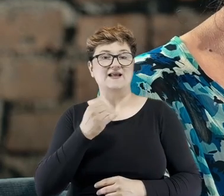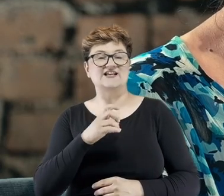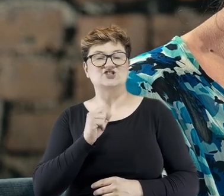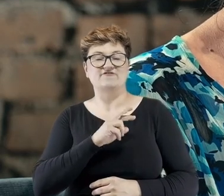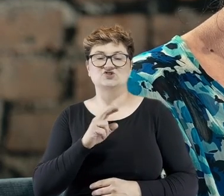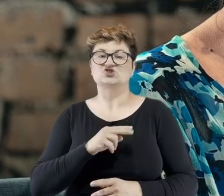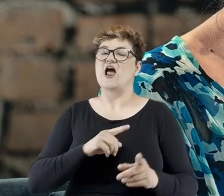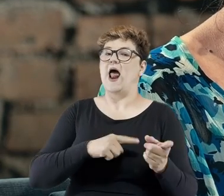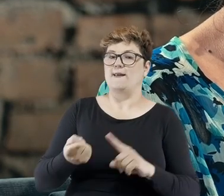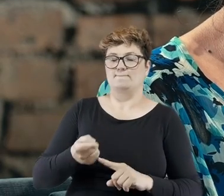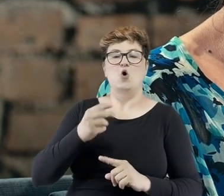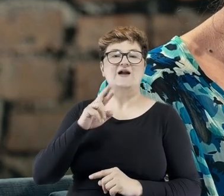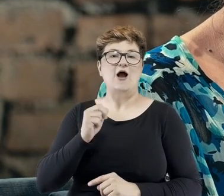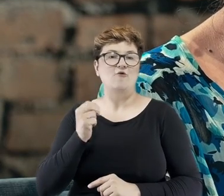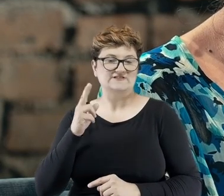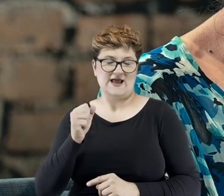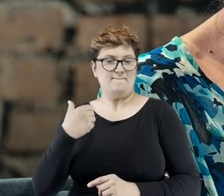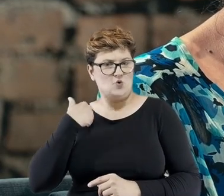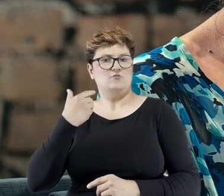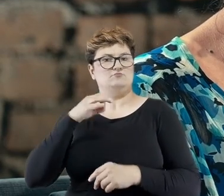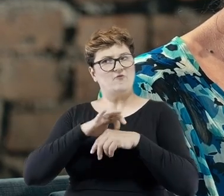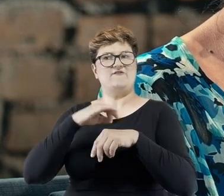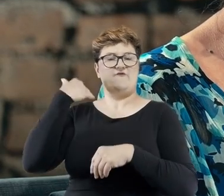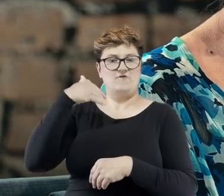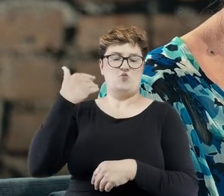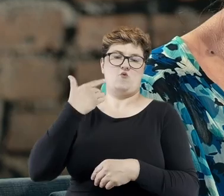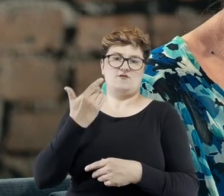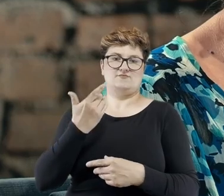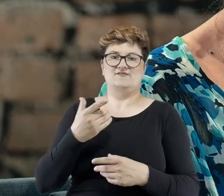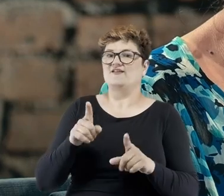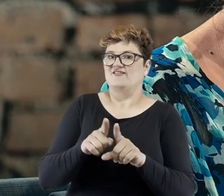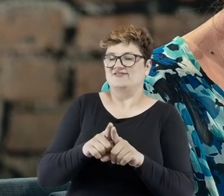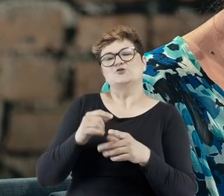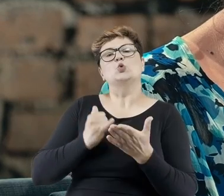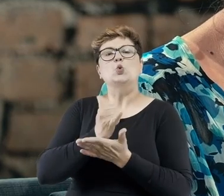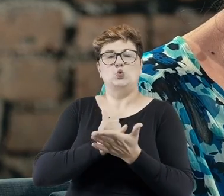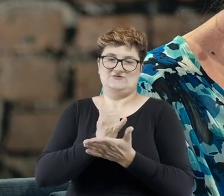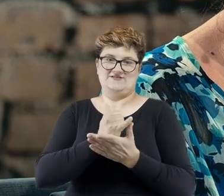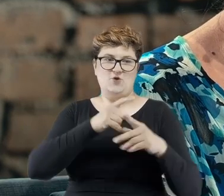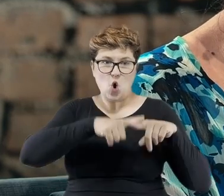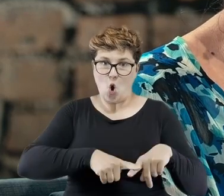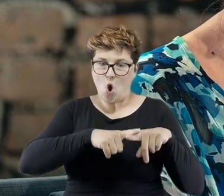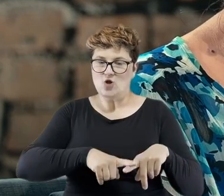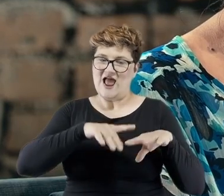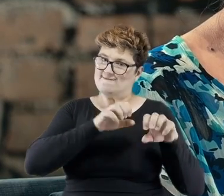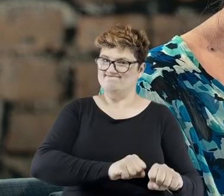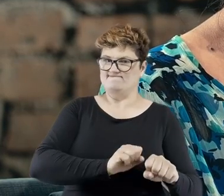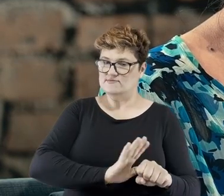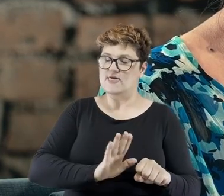Jadwiga Rakowska prowadziły takie czy wykłady, ale też wręcz nazywano to kursami repolonizacyjnymi, tak żeby rzeczywiście